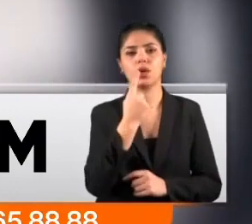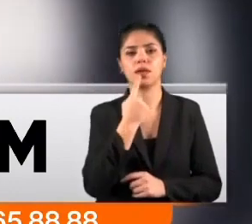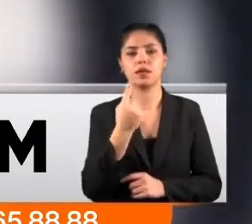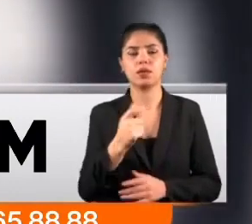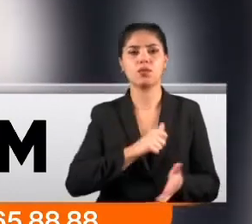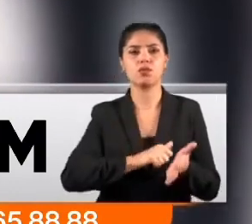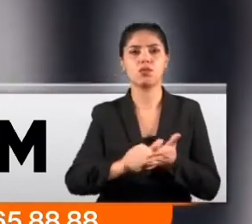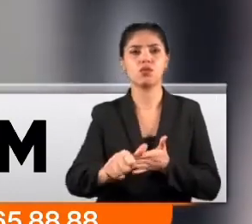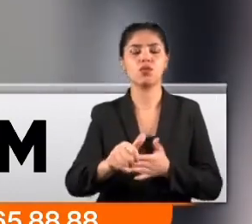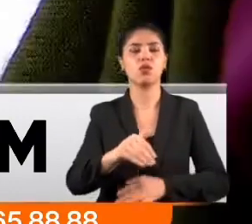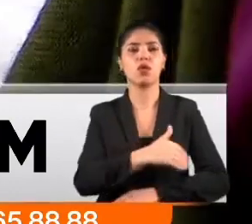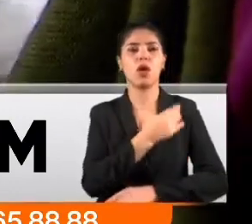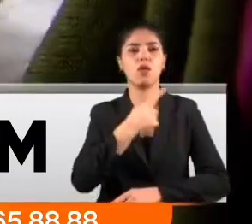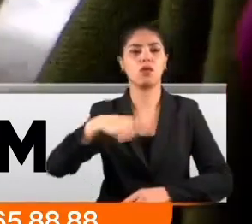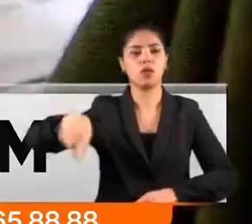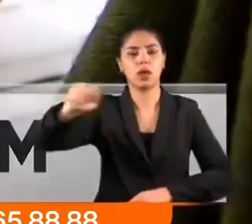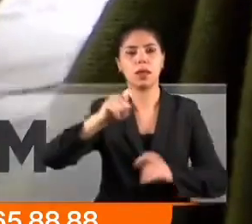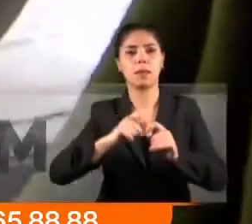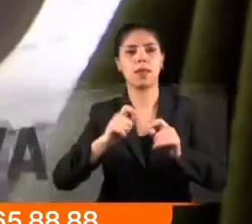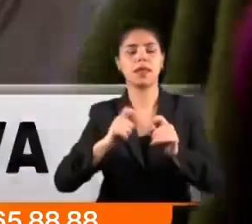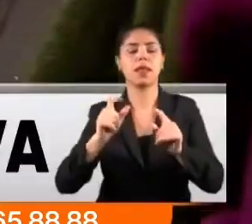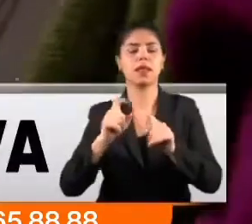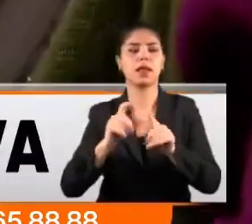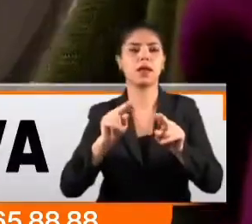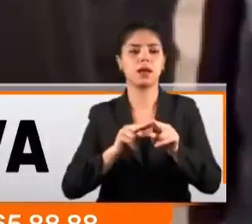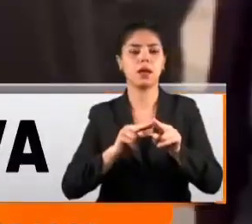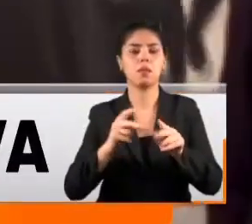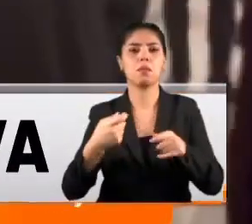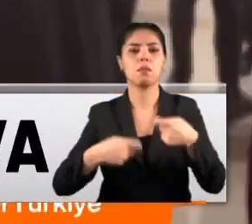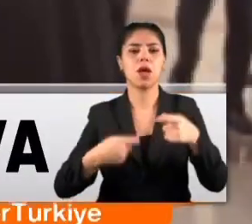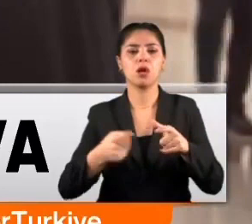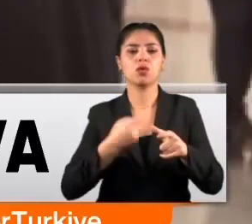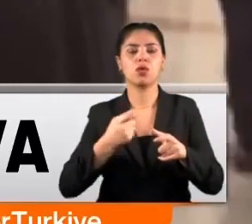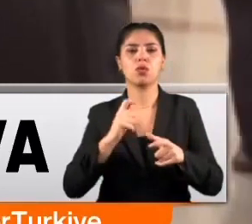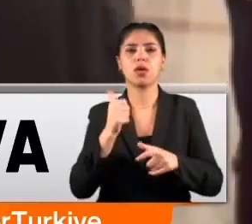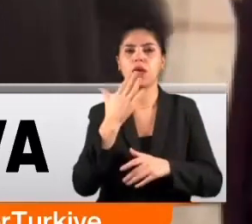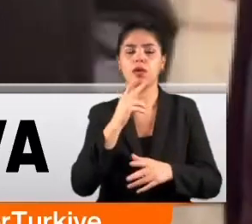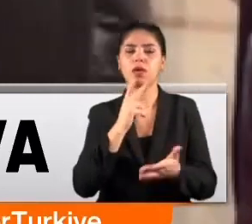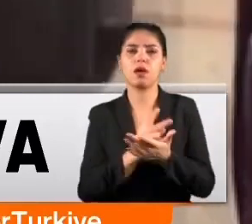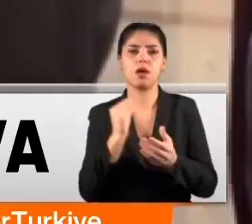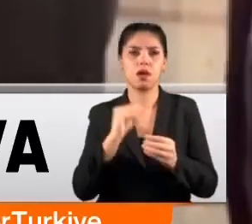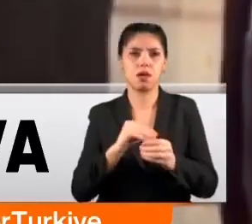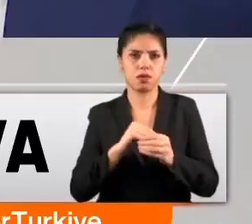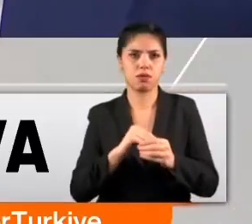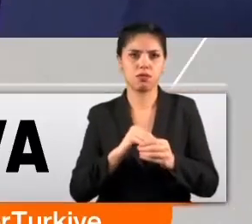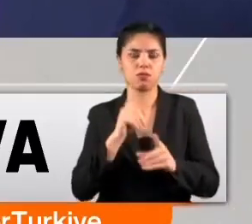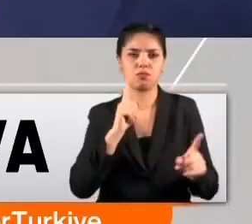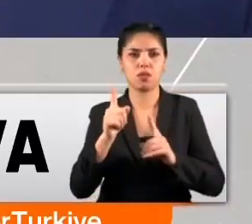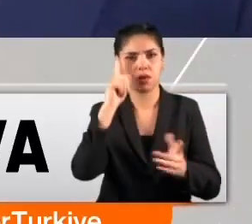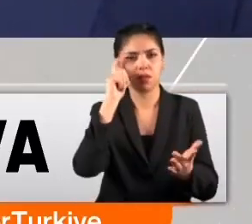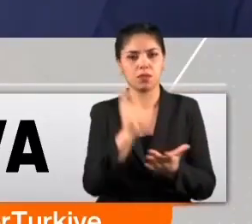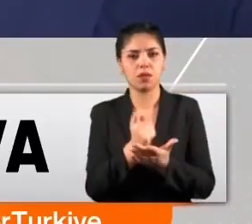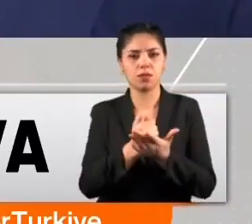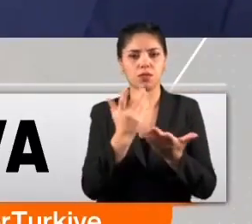edilen tüm müşteki avukatları da BDDK'nın bankaya soruşturmaya gerek yok kararının iptali için mahkemeye başvurdu. Islak